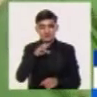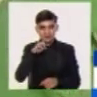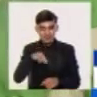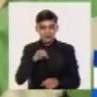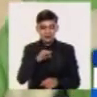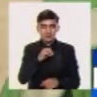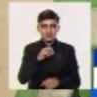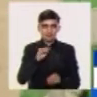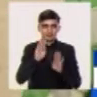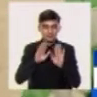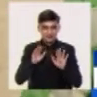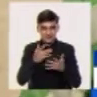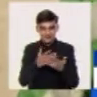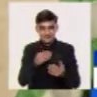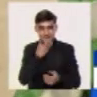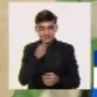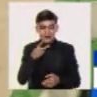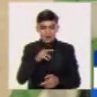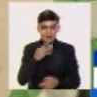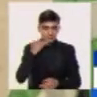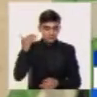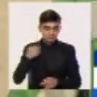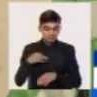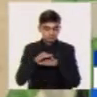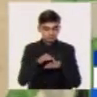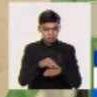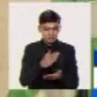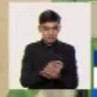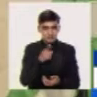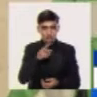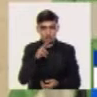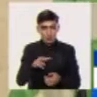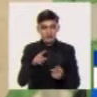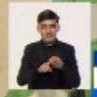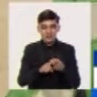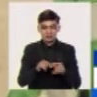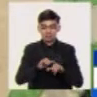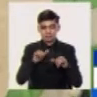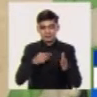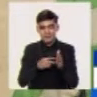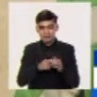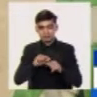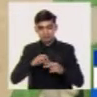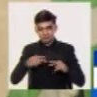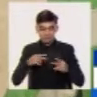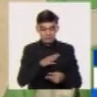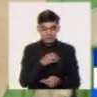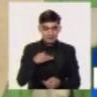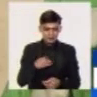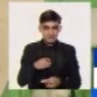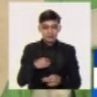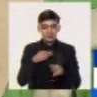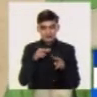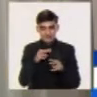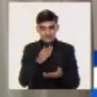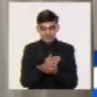қасбеттейді, сол панельдерді шетелдік өнімдерін әкеліп отырмыз. Енді ол шетелдік өнім, конечно, доллар бағамына байланысты өзгеріп тұрады бағалар, біз бірақ барынша